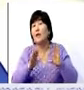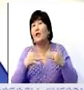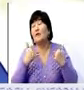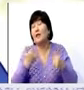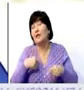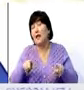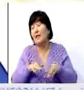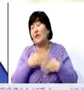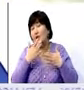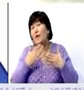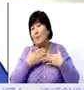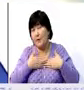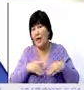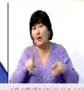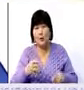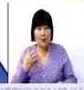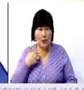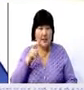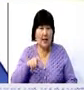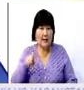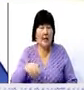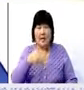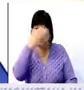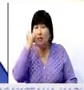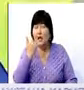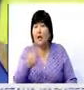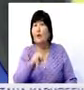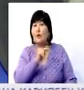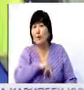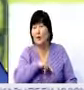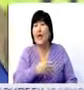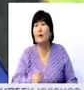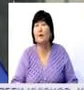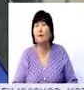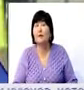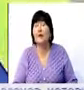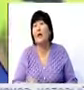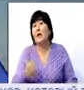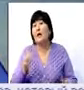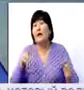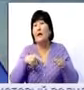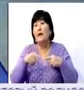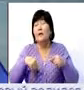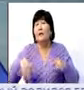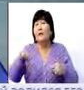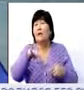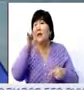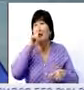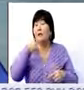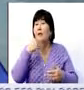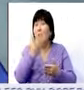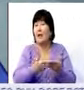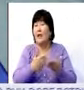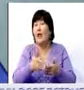Нам безгранично приятно, что кызылординцы не забывают о его труде. На мини-футбольной площадке нефтяники